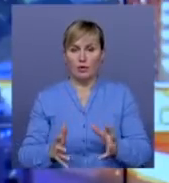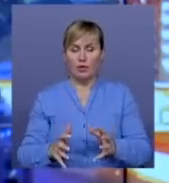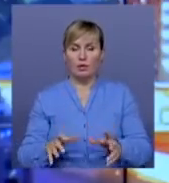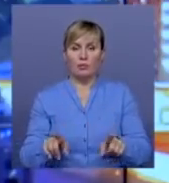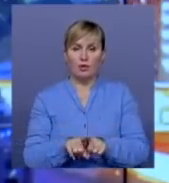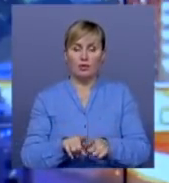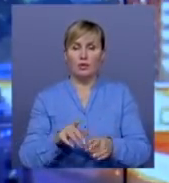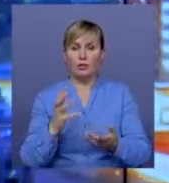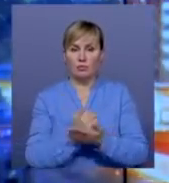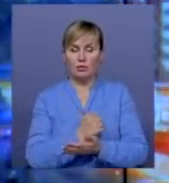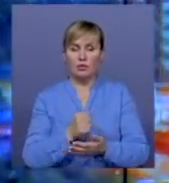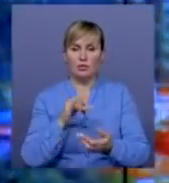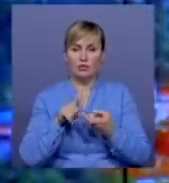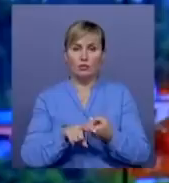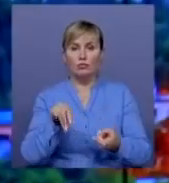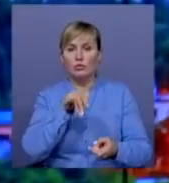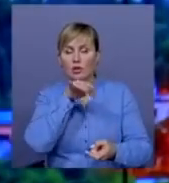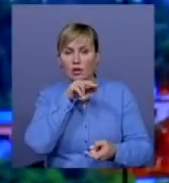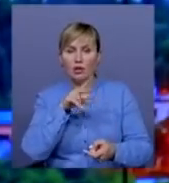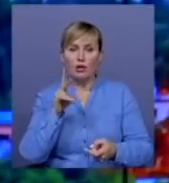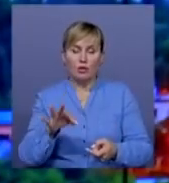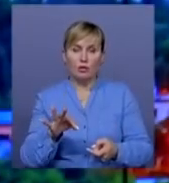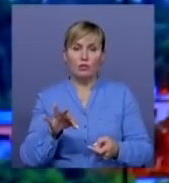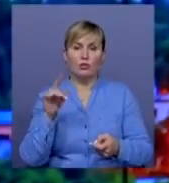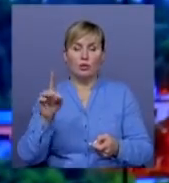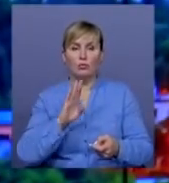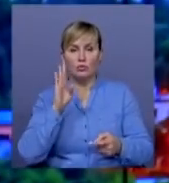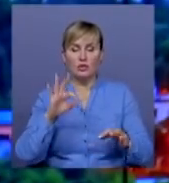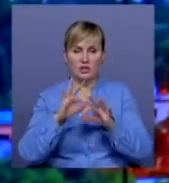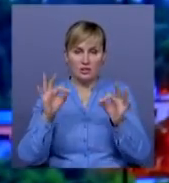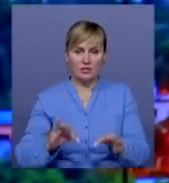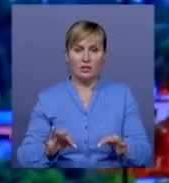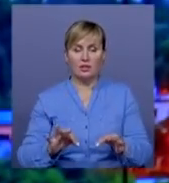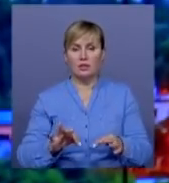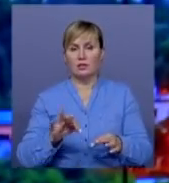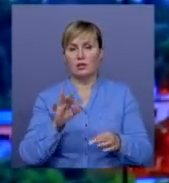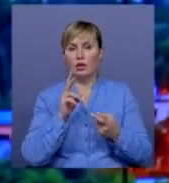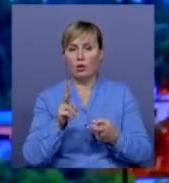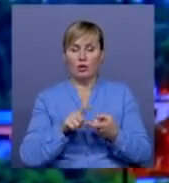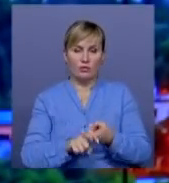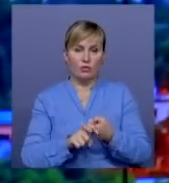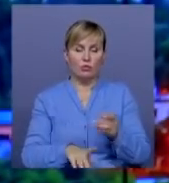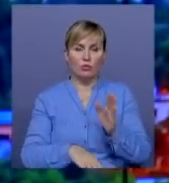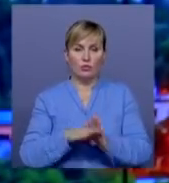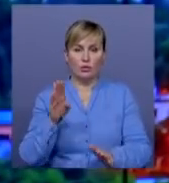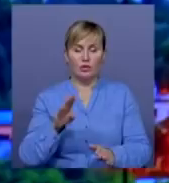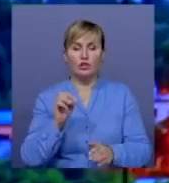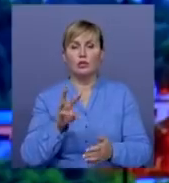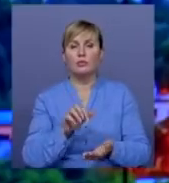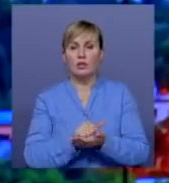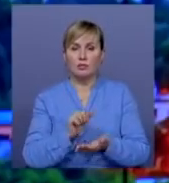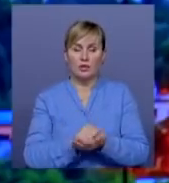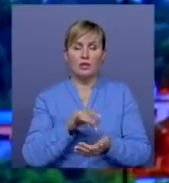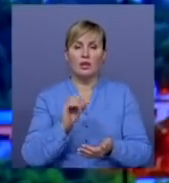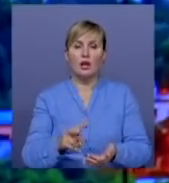Похожая обстановка складывается и в Южной Корее. Но в стране утренней свежести ситуация с COVID-19 улучшается. Так чем занимаются и